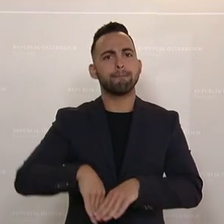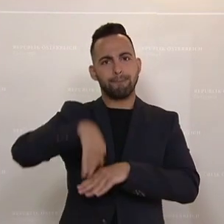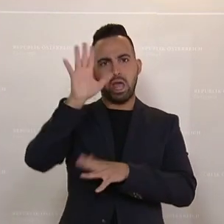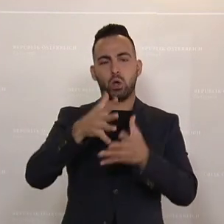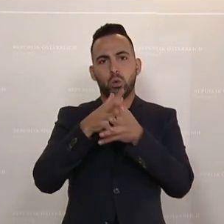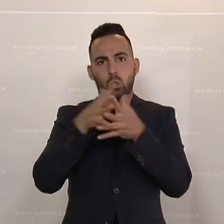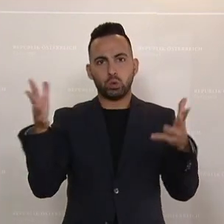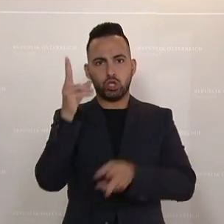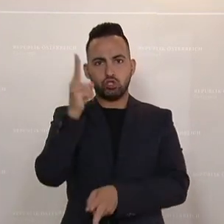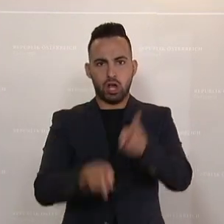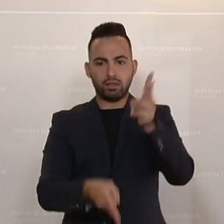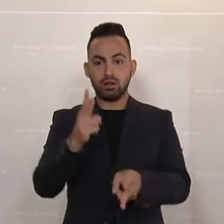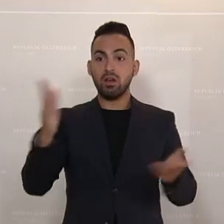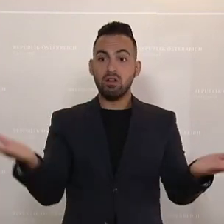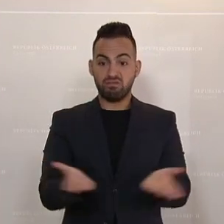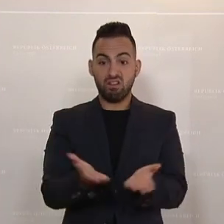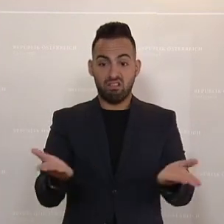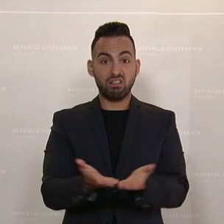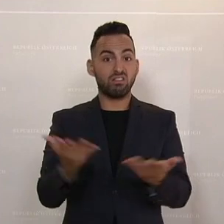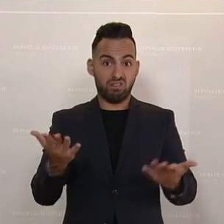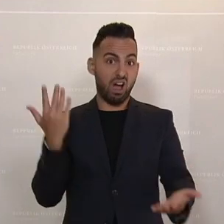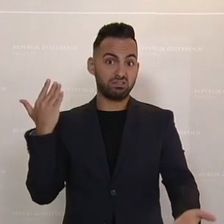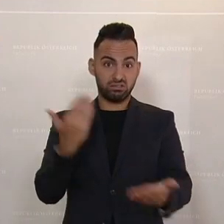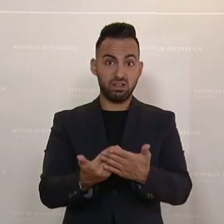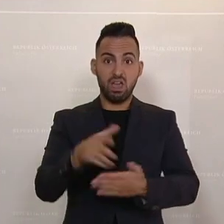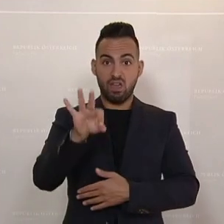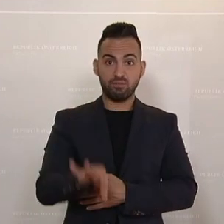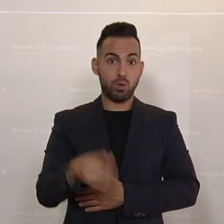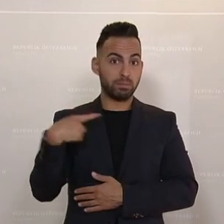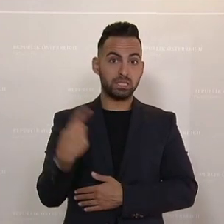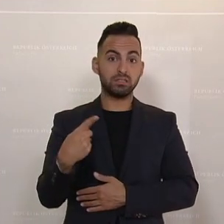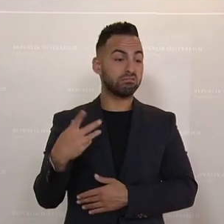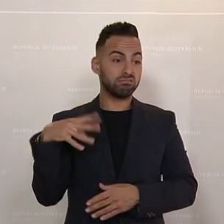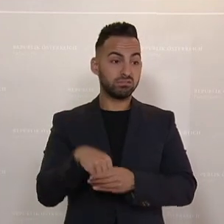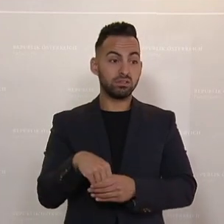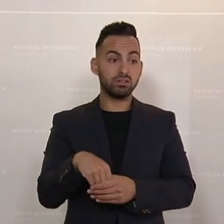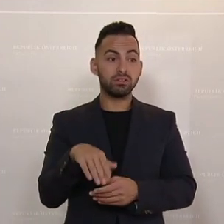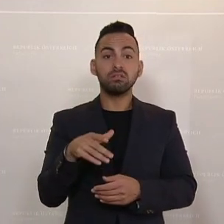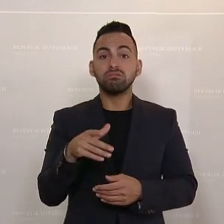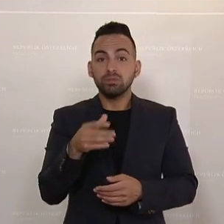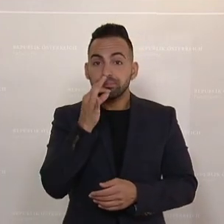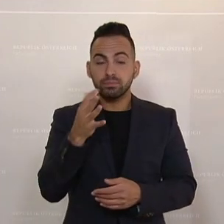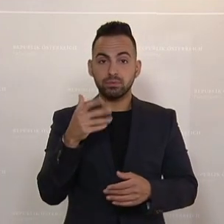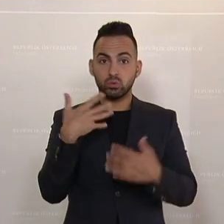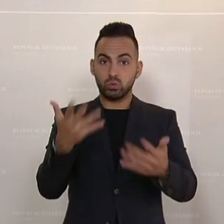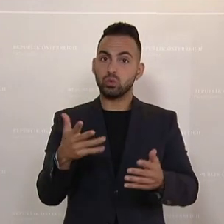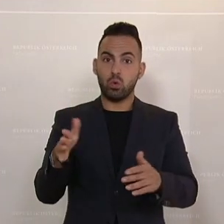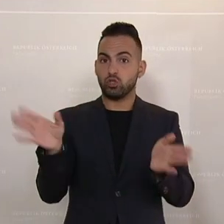Schaden, den Sie hier als Regierungsparteien angerichtet haben, als all das, was die freiheitlichen Abgeordneten jemals zustande gebracht hätten.